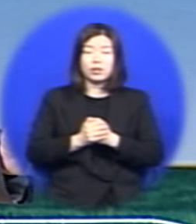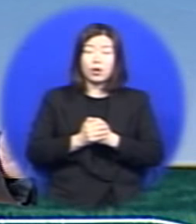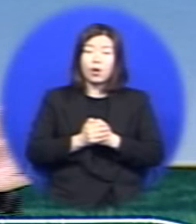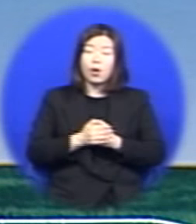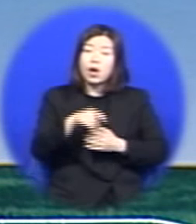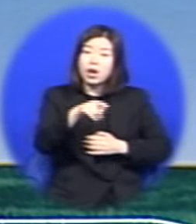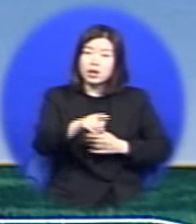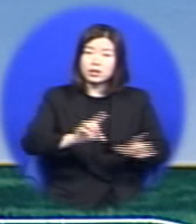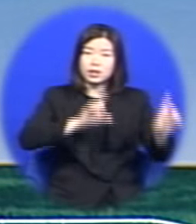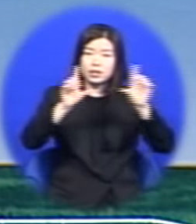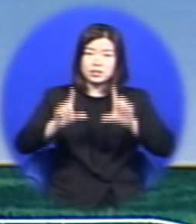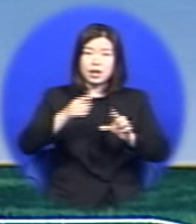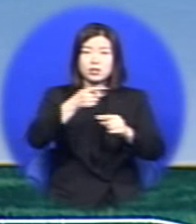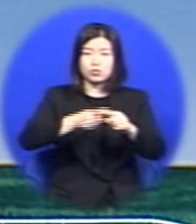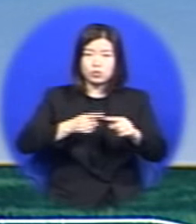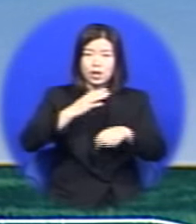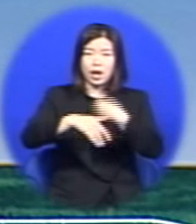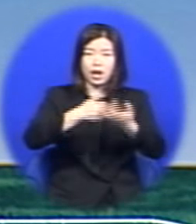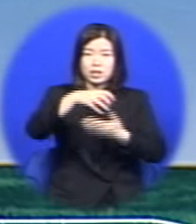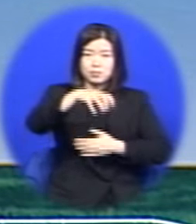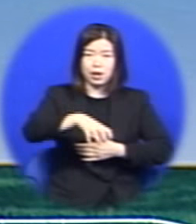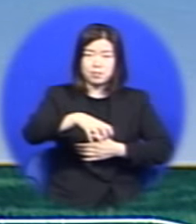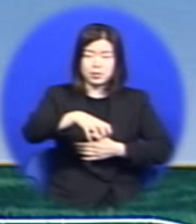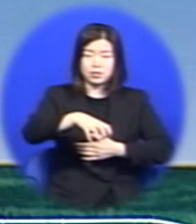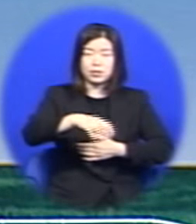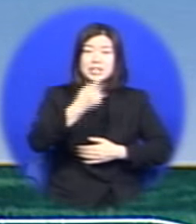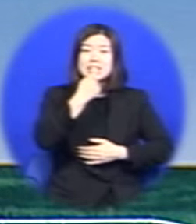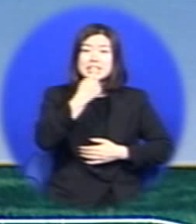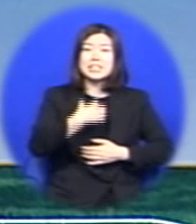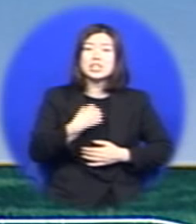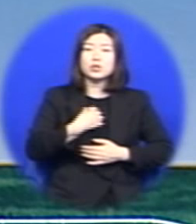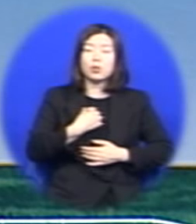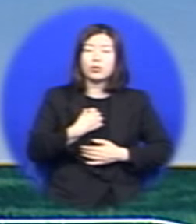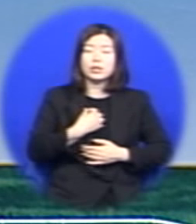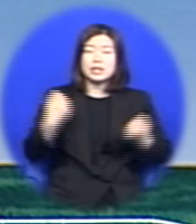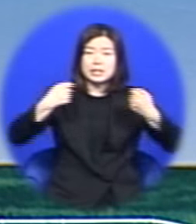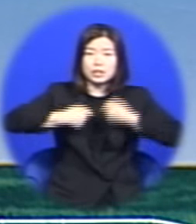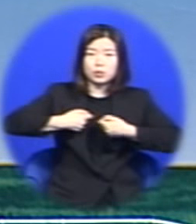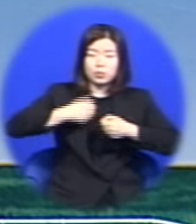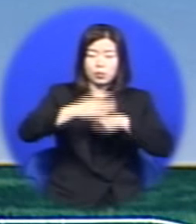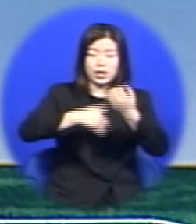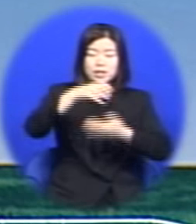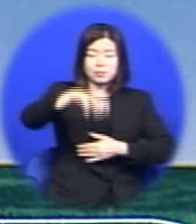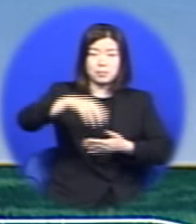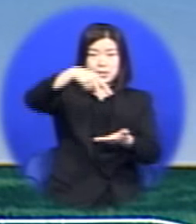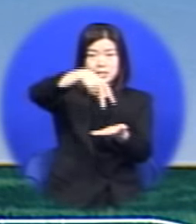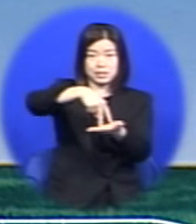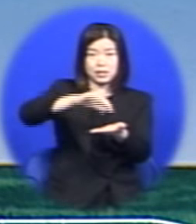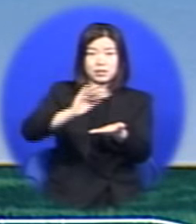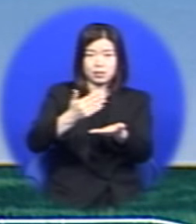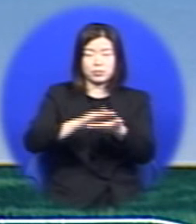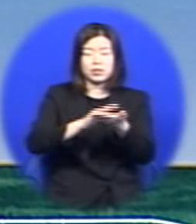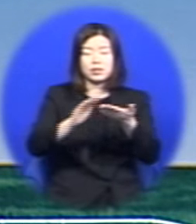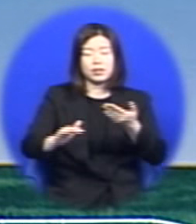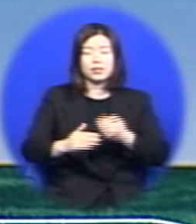그렇게 살다가 우리는 하나님 앞에서 흰옷을 입고 하나님 앞에 서는 것입니다.